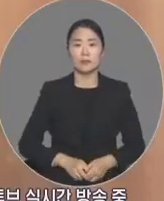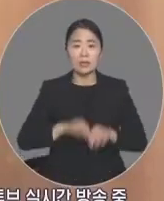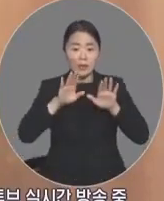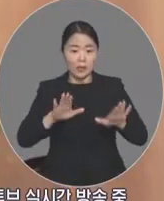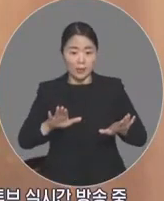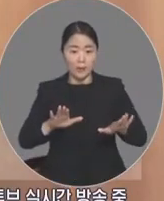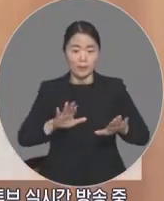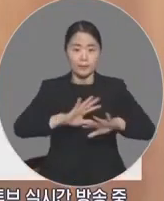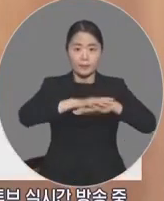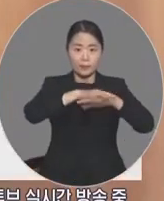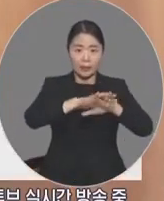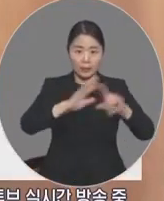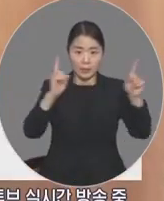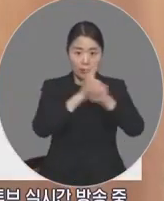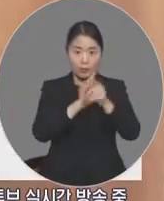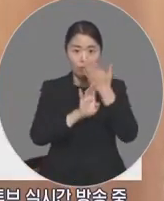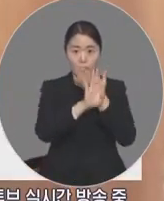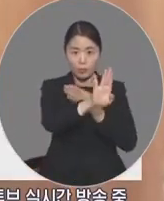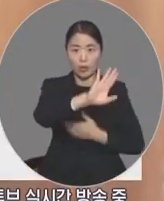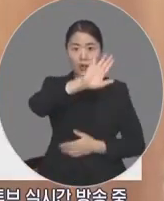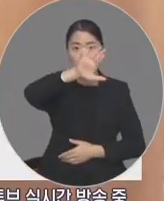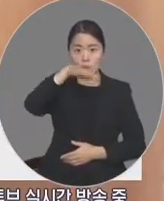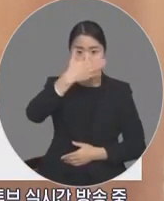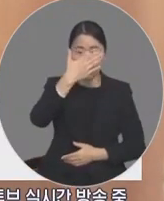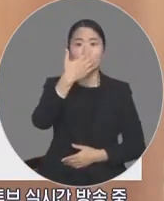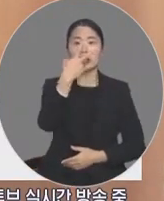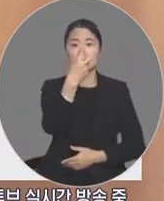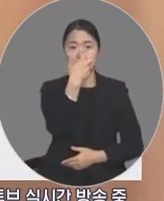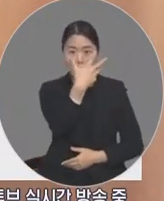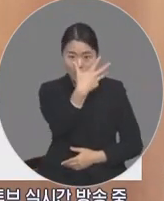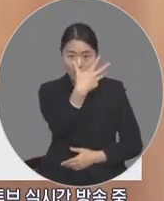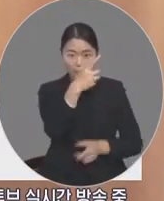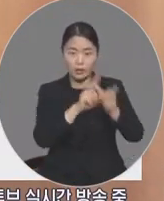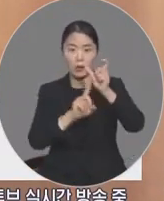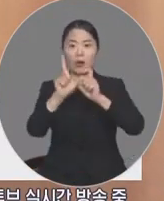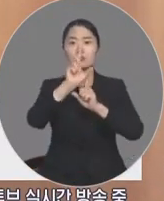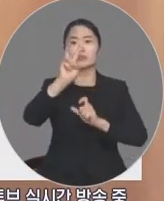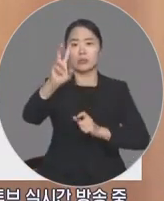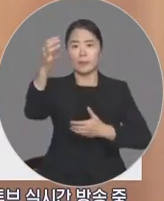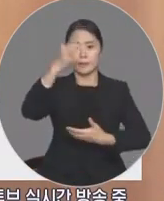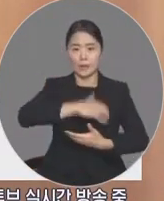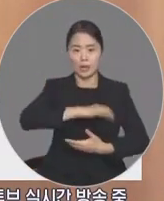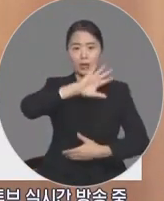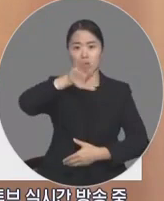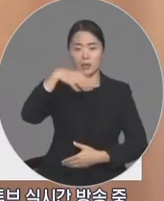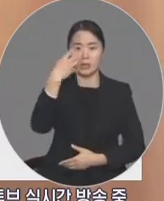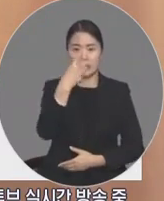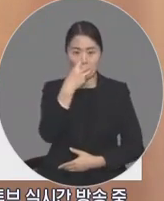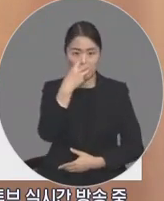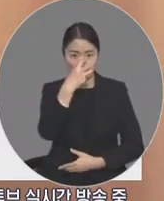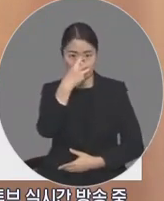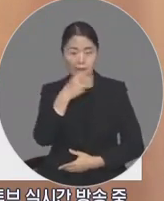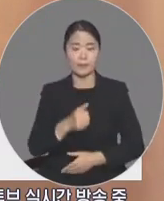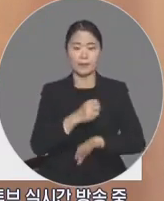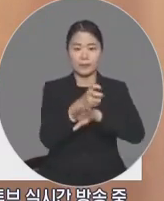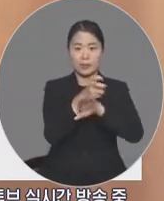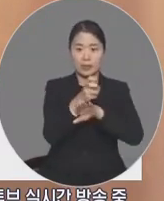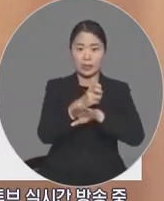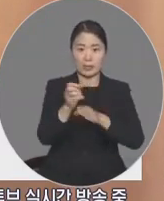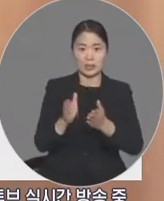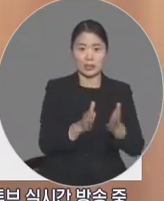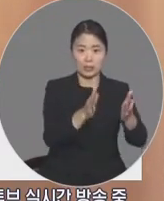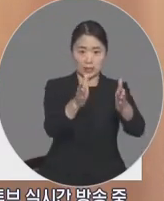이번 노선 개편은 928대에서 감차하지 않고 오히려 두 대를 정차하여 930대로 계획하고